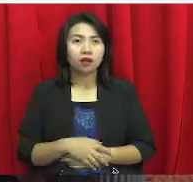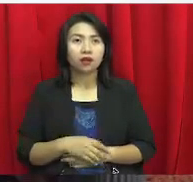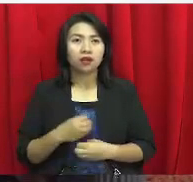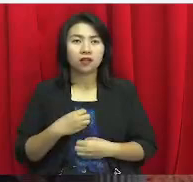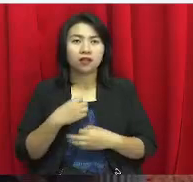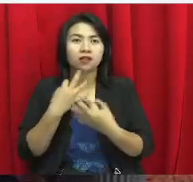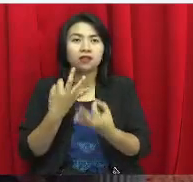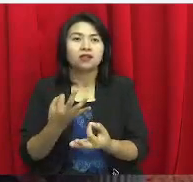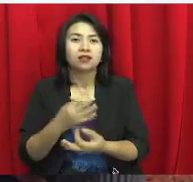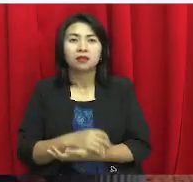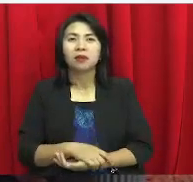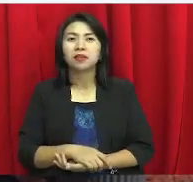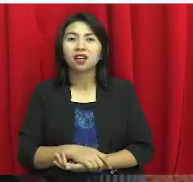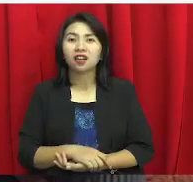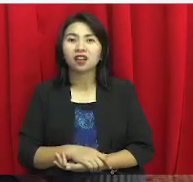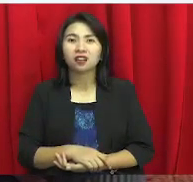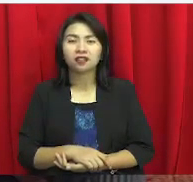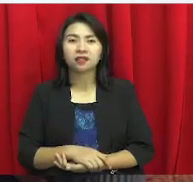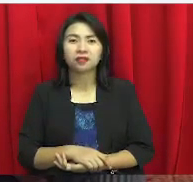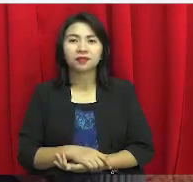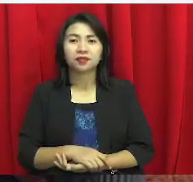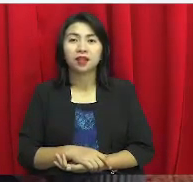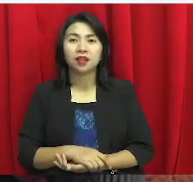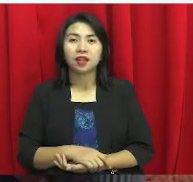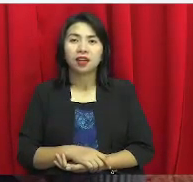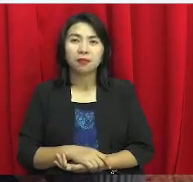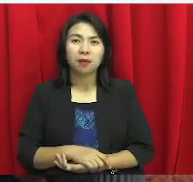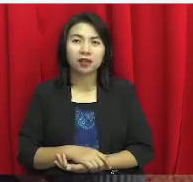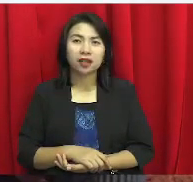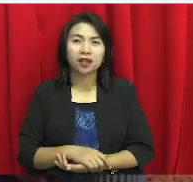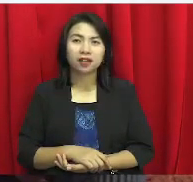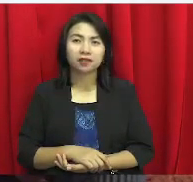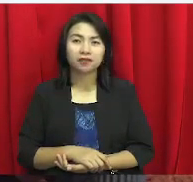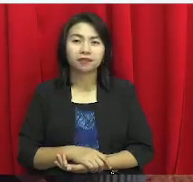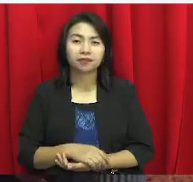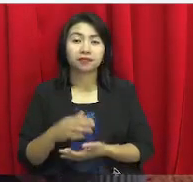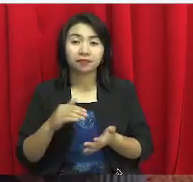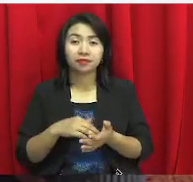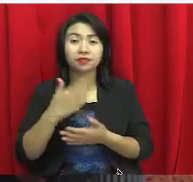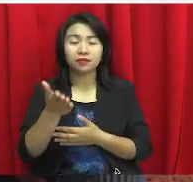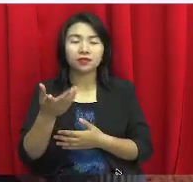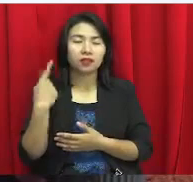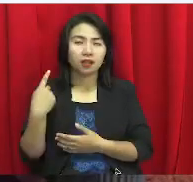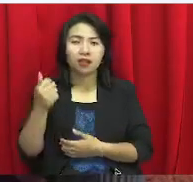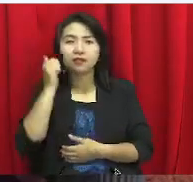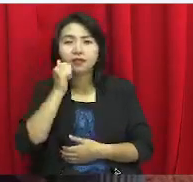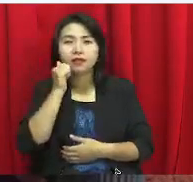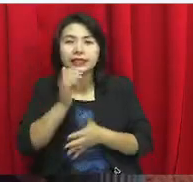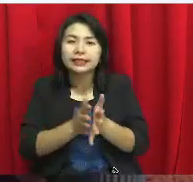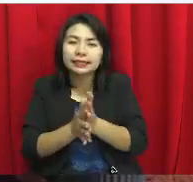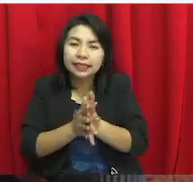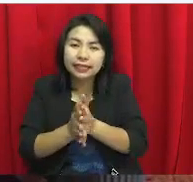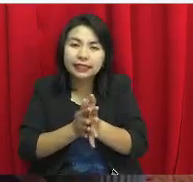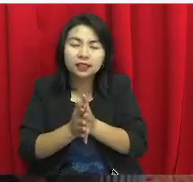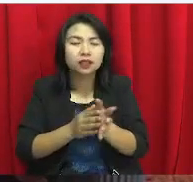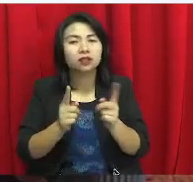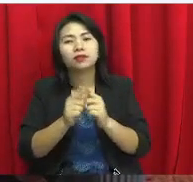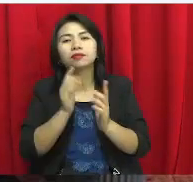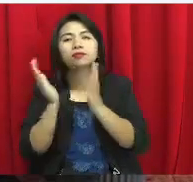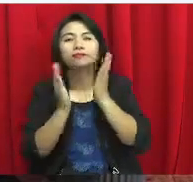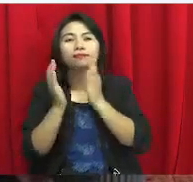Respect. Respeto sa Diyos. Yung rejoice na meron kang, yung meron kang excitement lagi sa paglilingkod mo sa